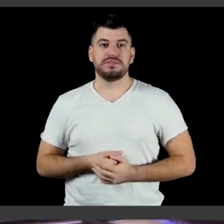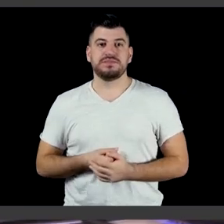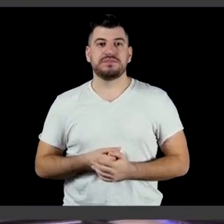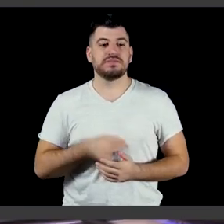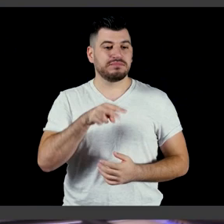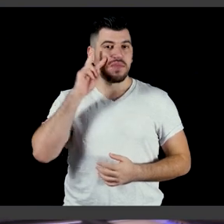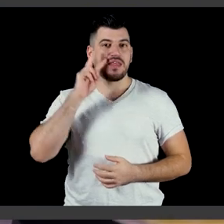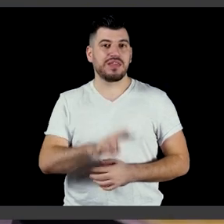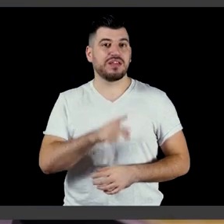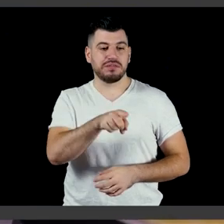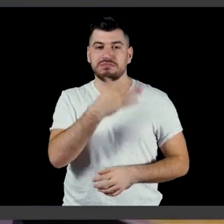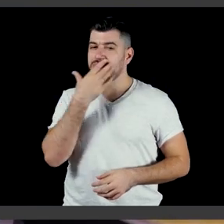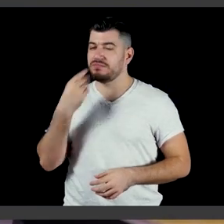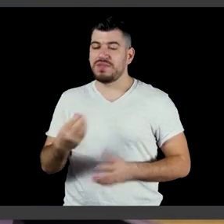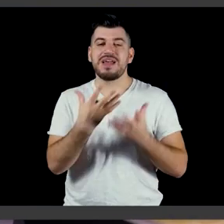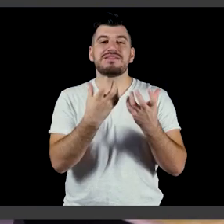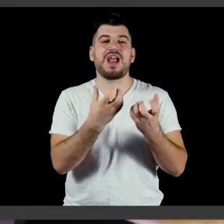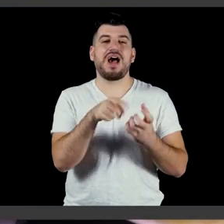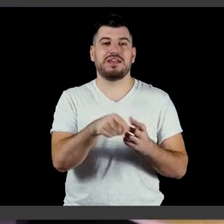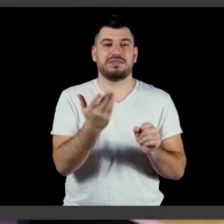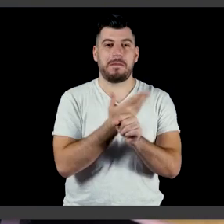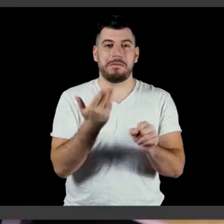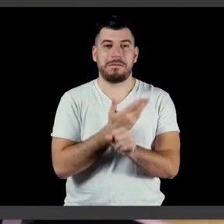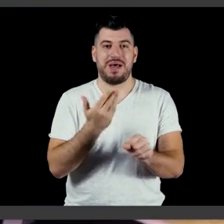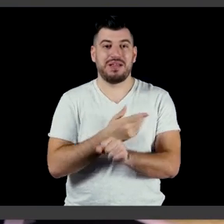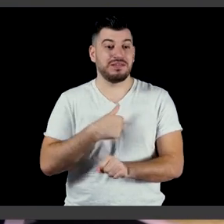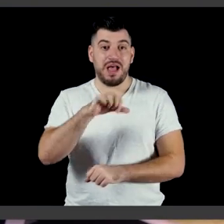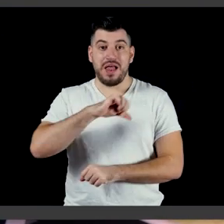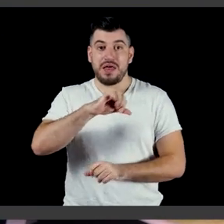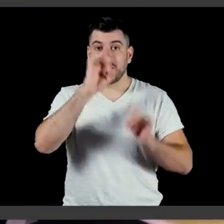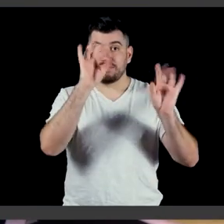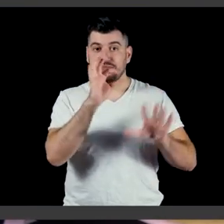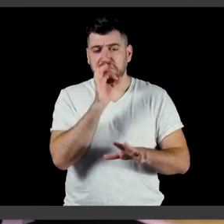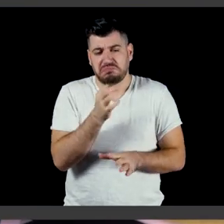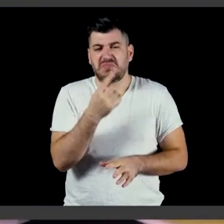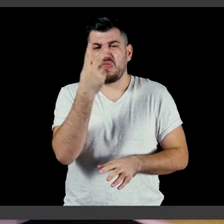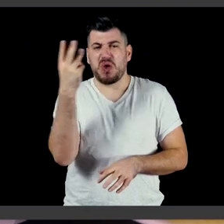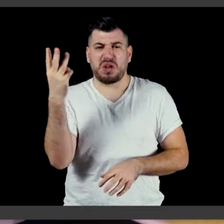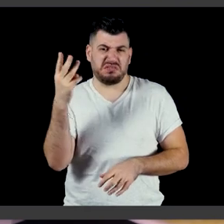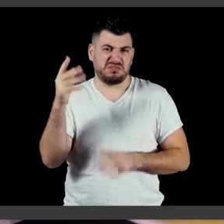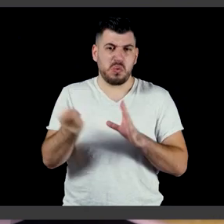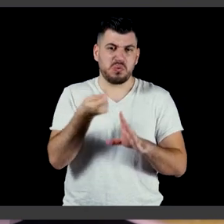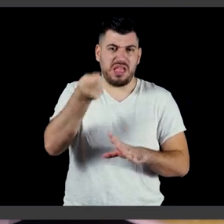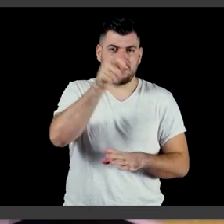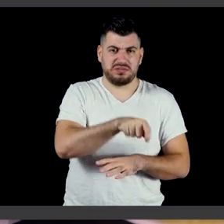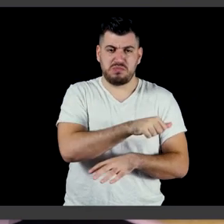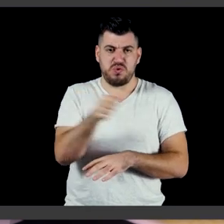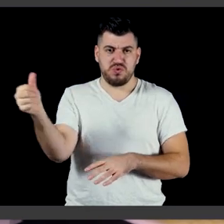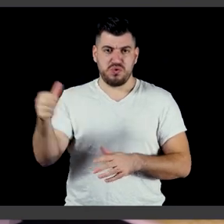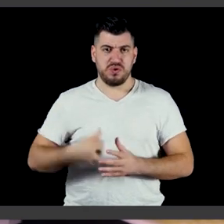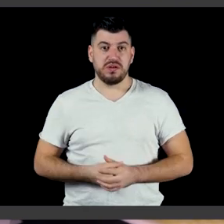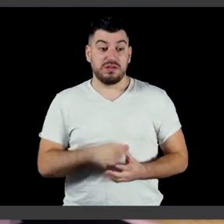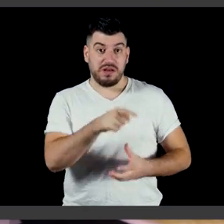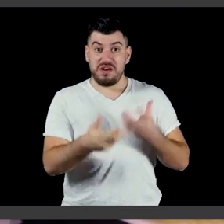Τώρα εδώ πέρα θέλω να δείτε πόσο ωραίες και τραγανές έχουν γίνει οι πατάτες. Δεν έχουμε βάλει καθόλου λάδι. 2-3 κουταλιές σούπας βάλαμε στην αρχή.